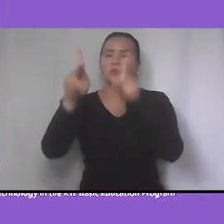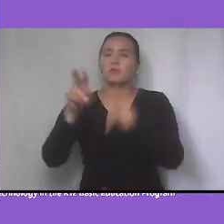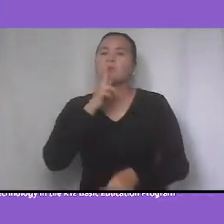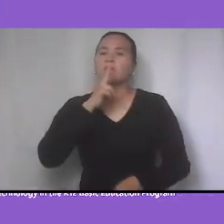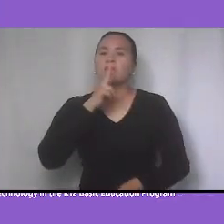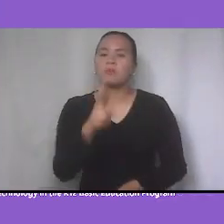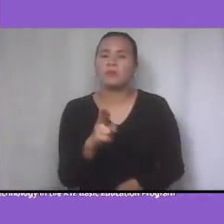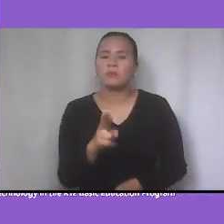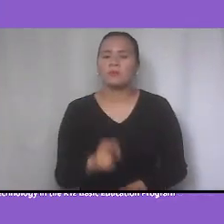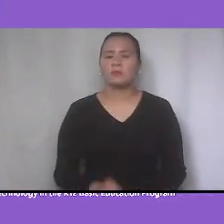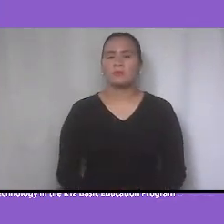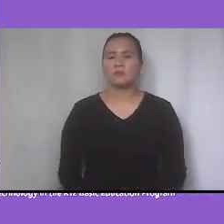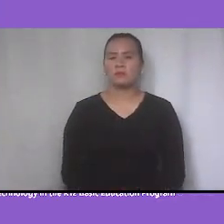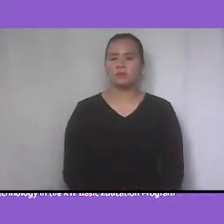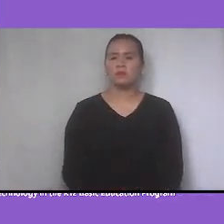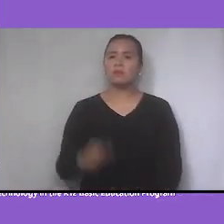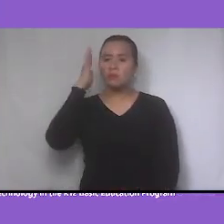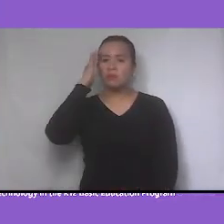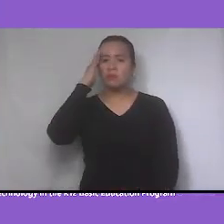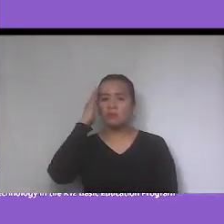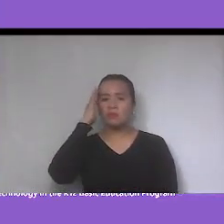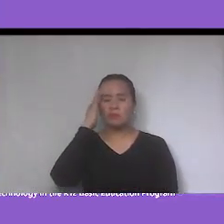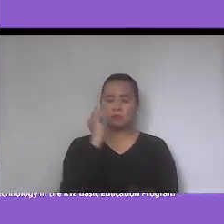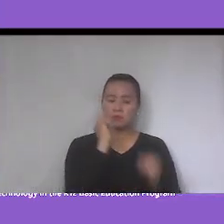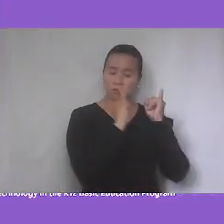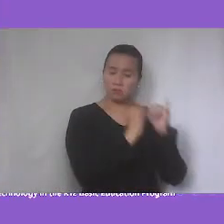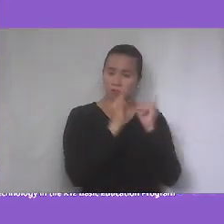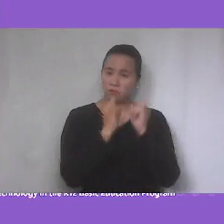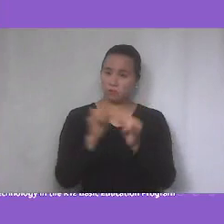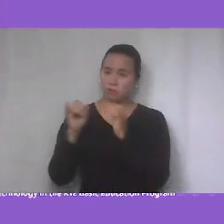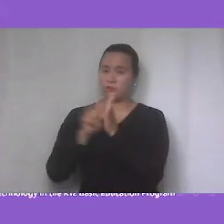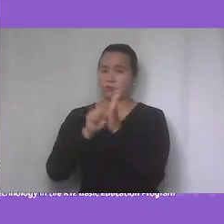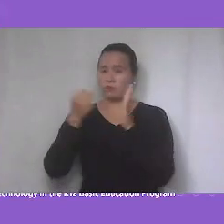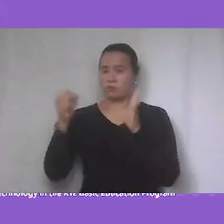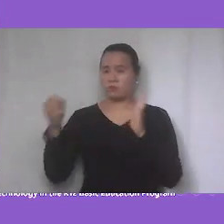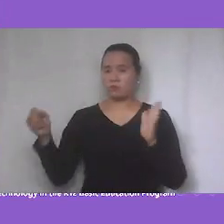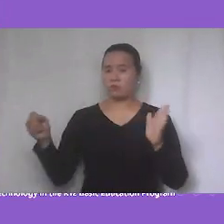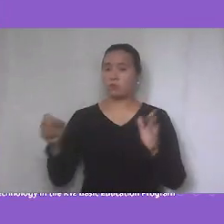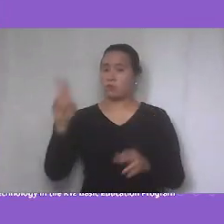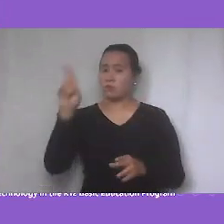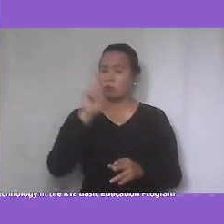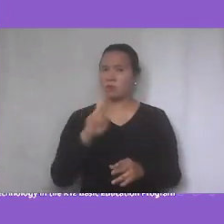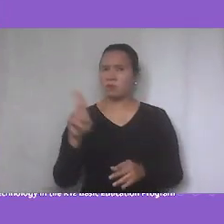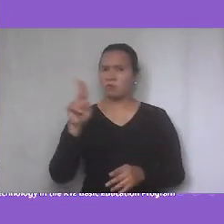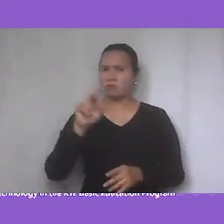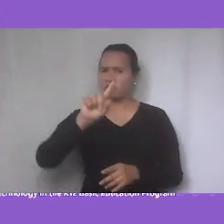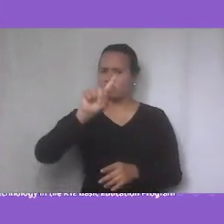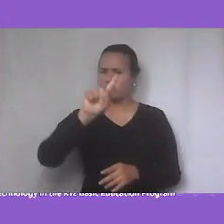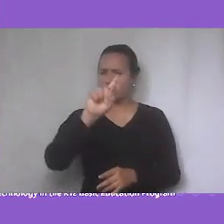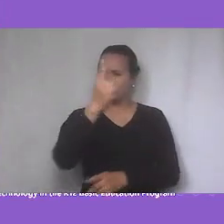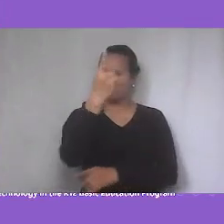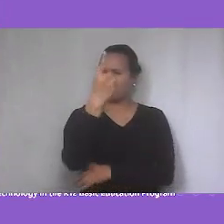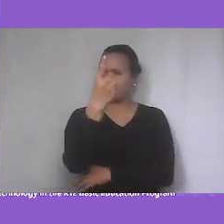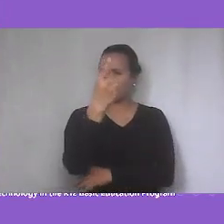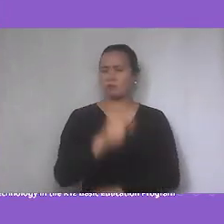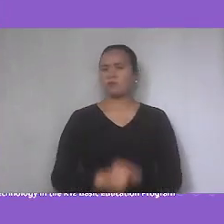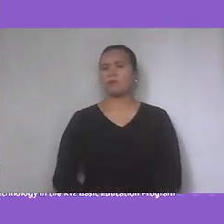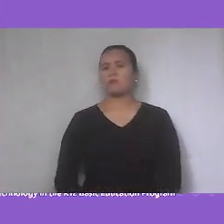recognize the individual sounds. Gagamit tayo ng piso-piso. Kunyari ito. A,